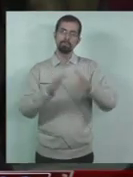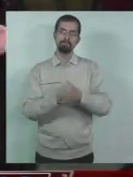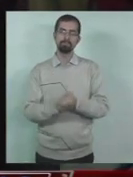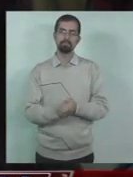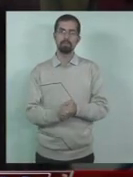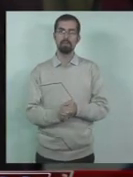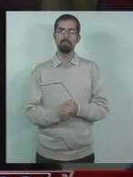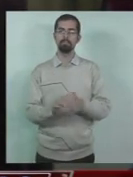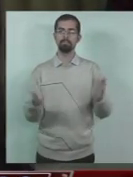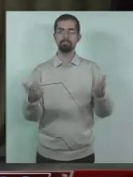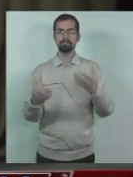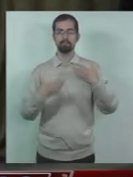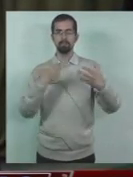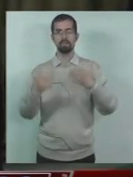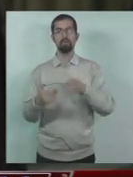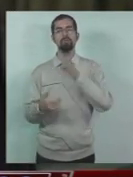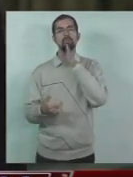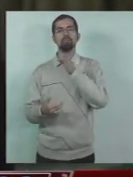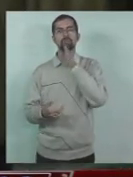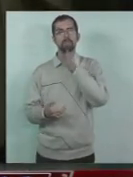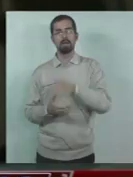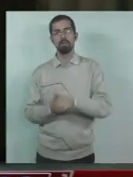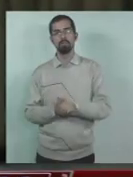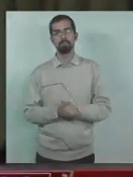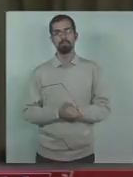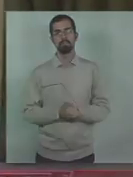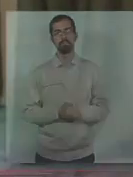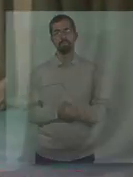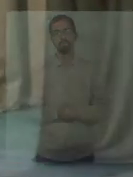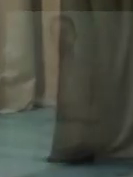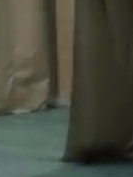iar de la ora 19 va fi un spectacol muzical Mihai Godorojea și invitații săi.